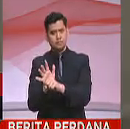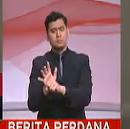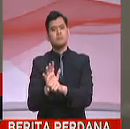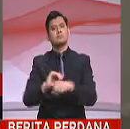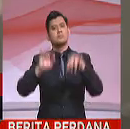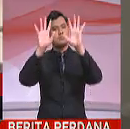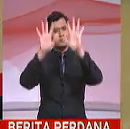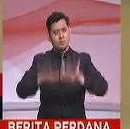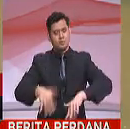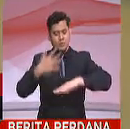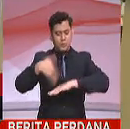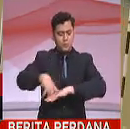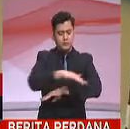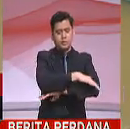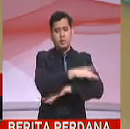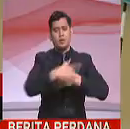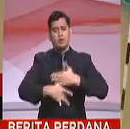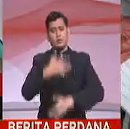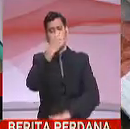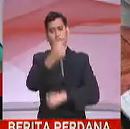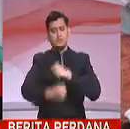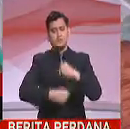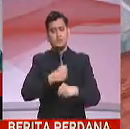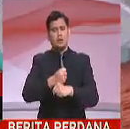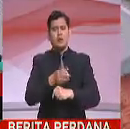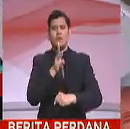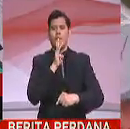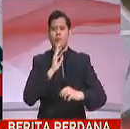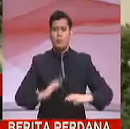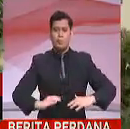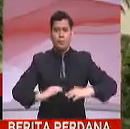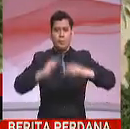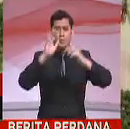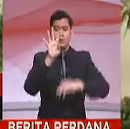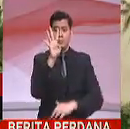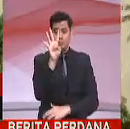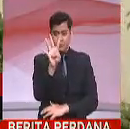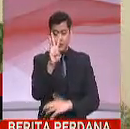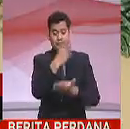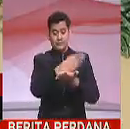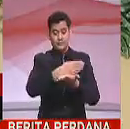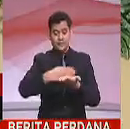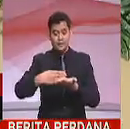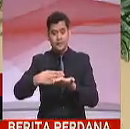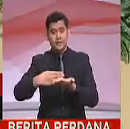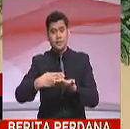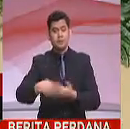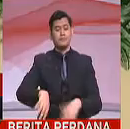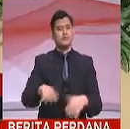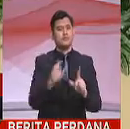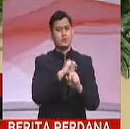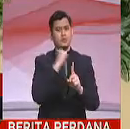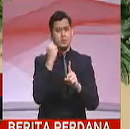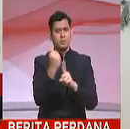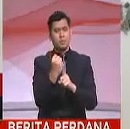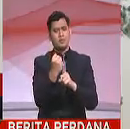sudah dijangka berlaku pada awal tahun menyebabkan berlaku banjir di empat bahagian. Situasi dua dalam satu ini